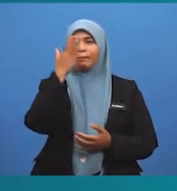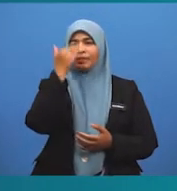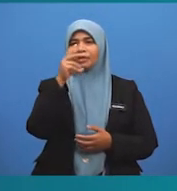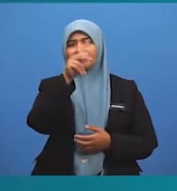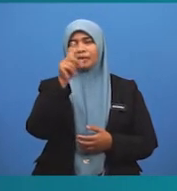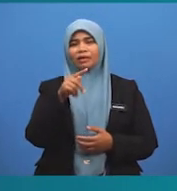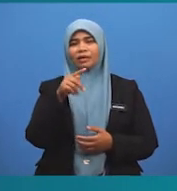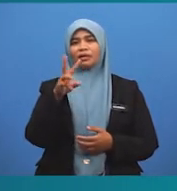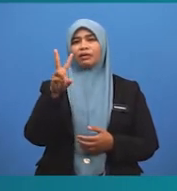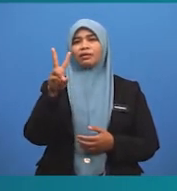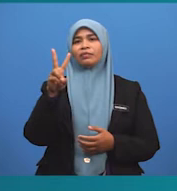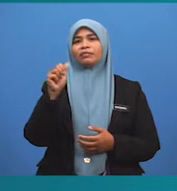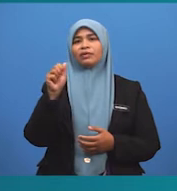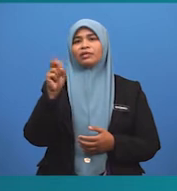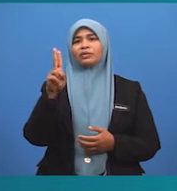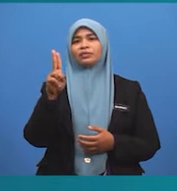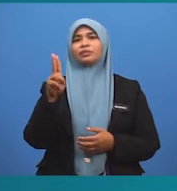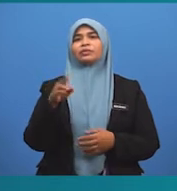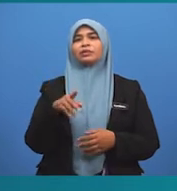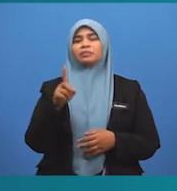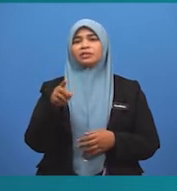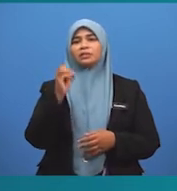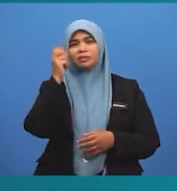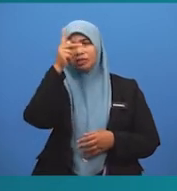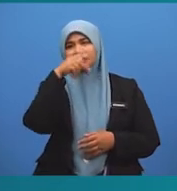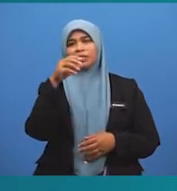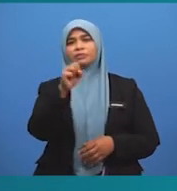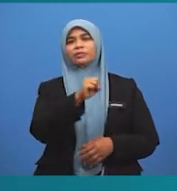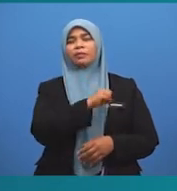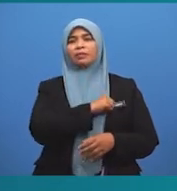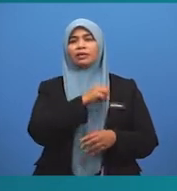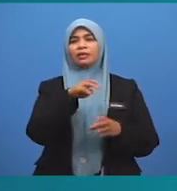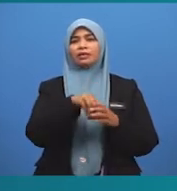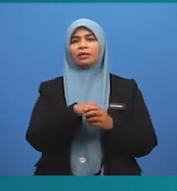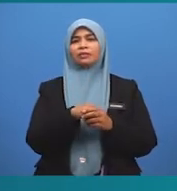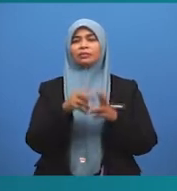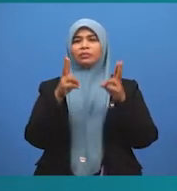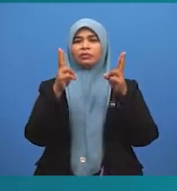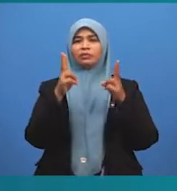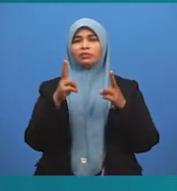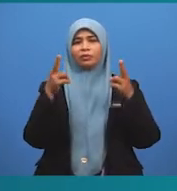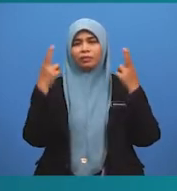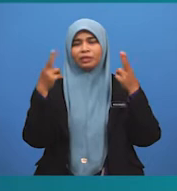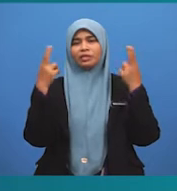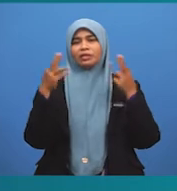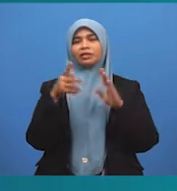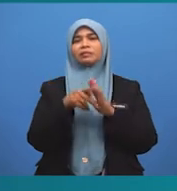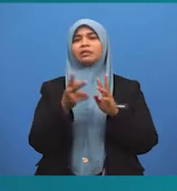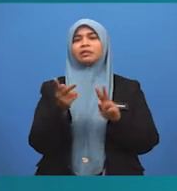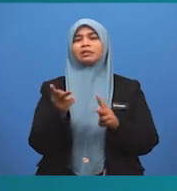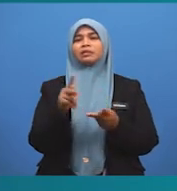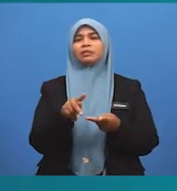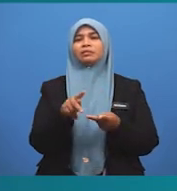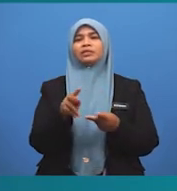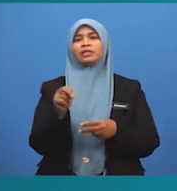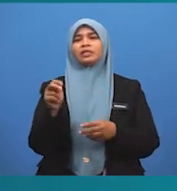Mengapakah Vasudevan patut bersikap sopan dalam upacara pengumumian